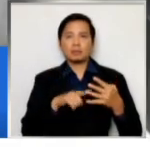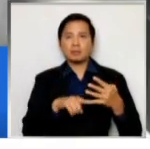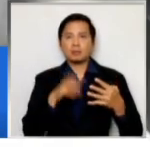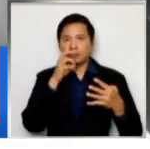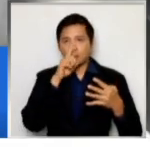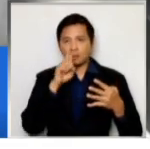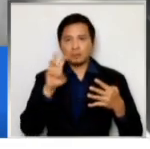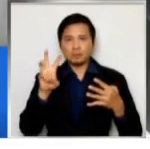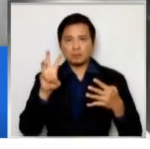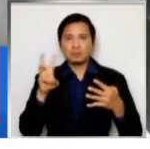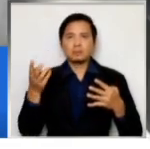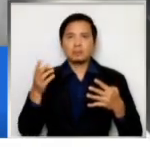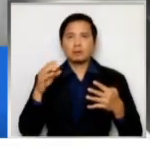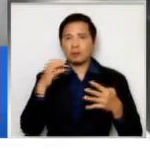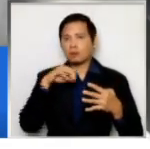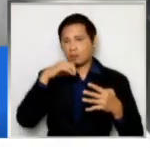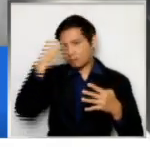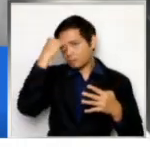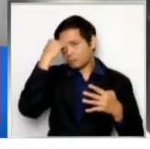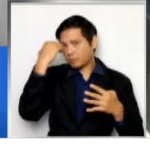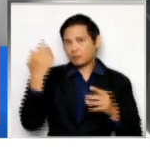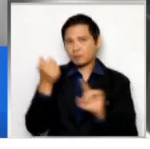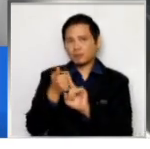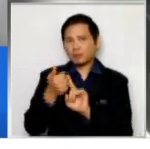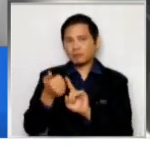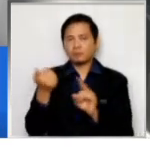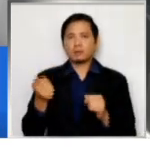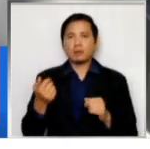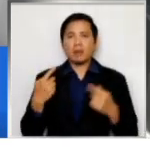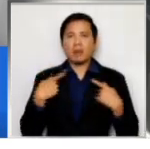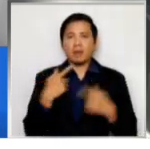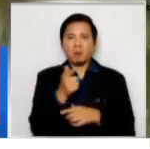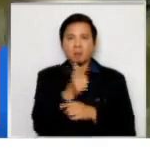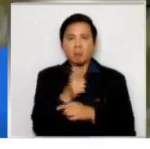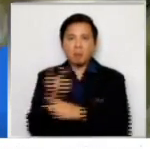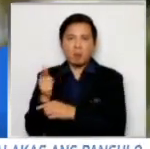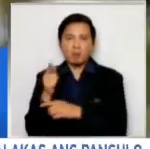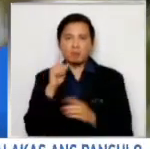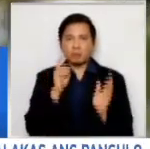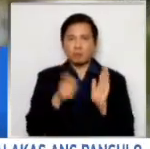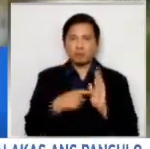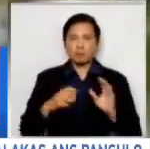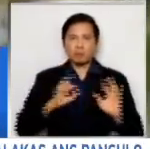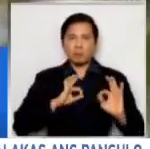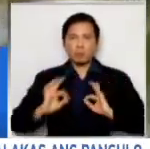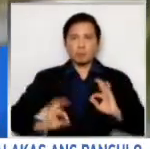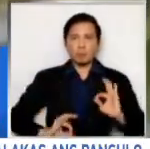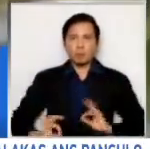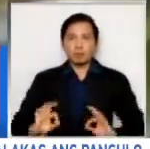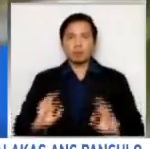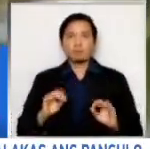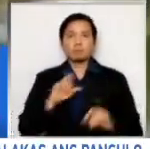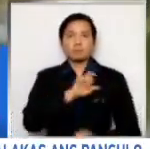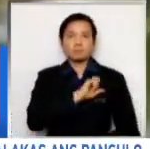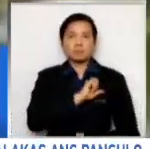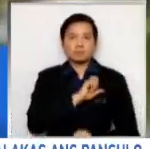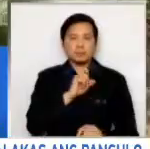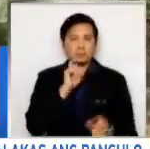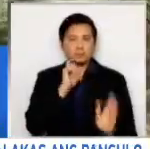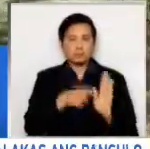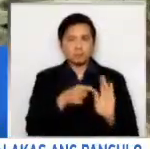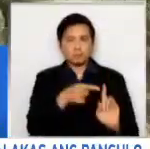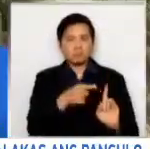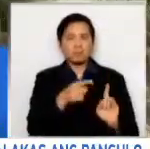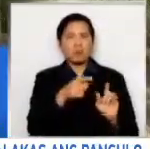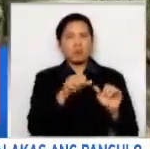May mga sugat sila sa ulo na malamang resulta ng pagpukpok ng matigas na bagay. Paniwala ng mga pulis, ilang araw nang patay ang mga biktima